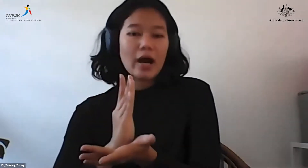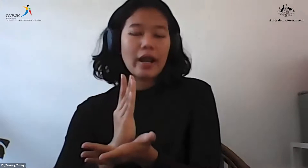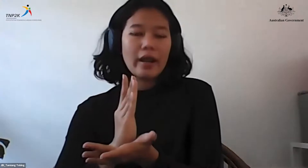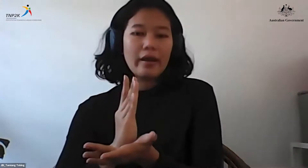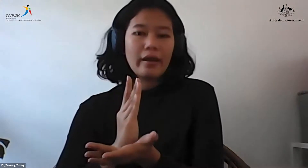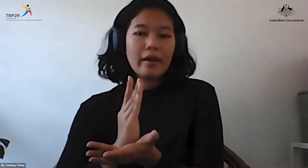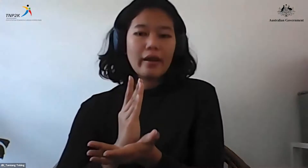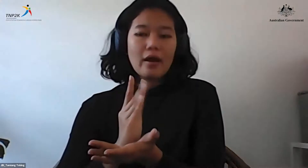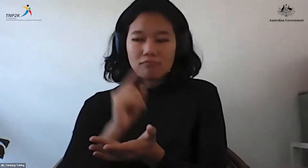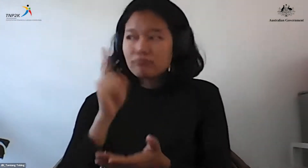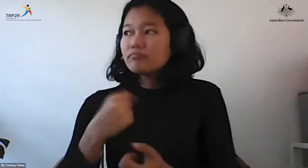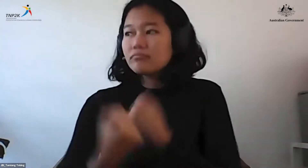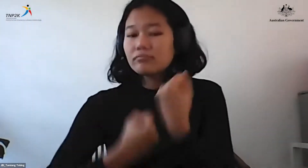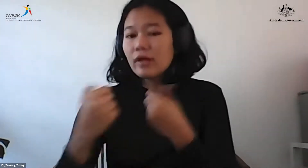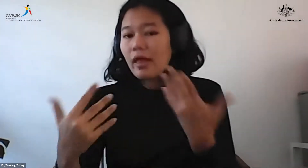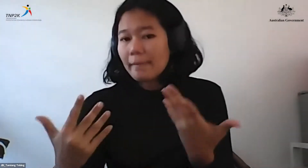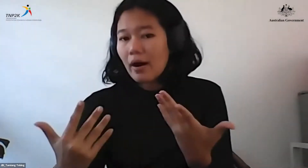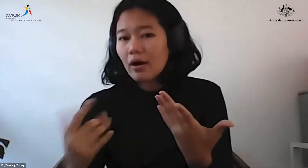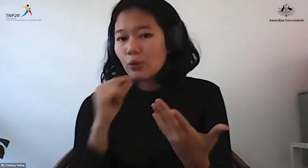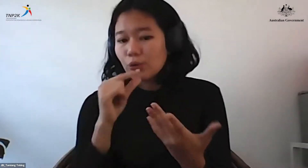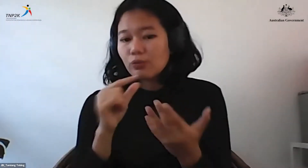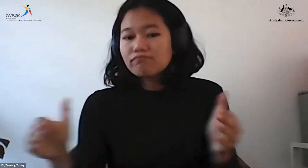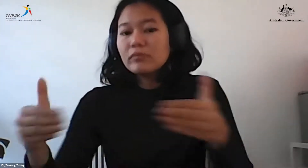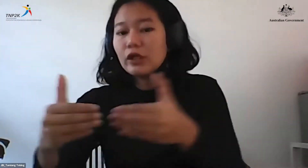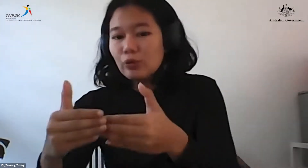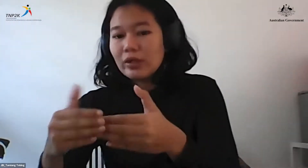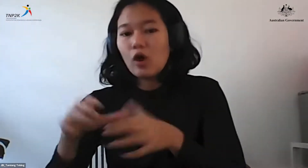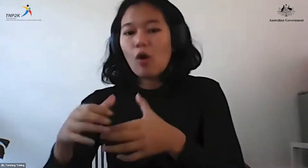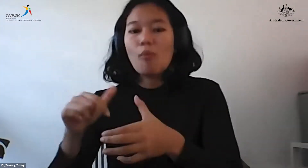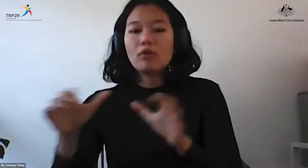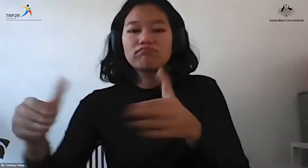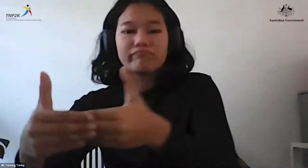bisa kita lakukan untuk memberikan perlindungan pada mereka.